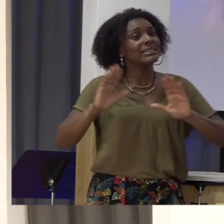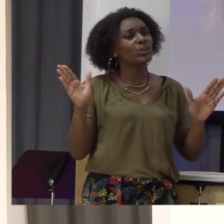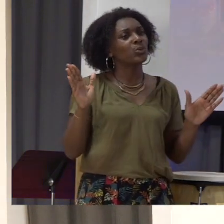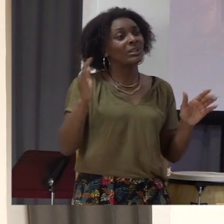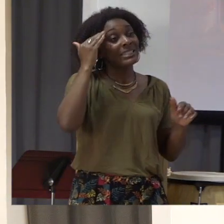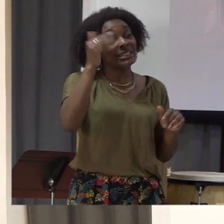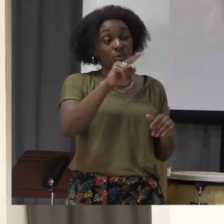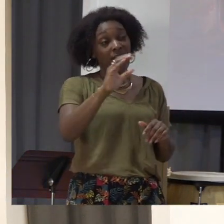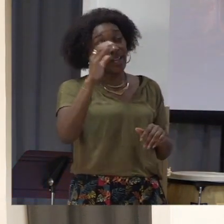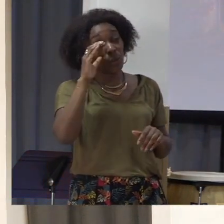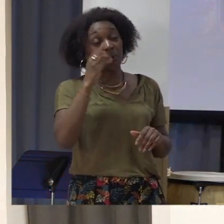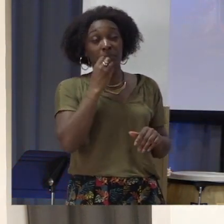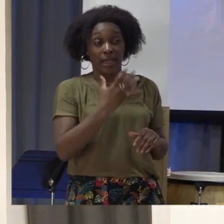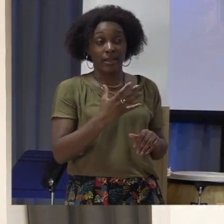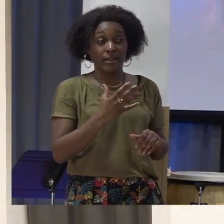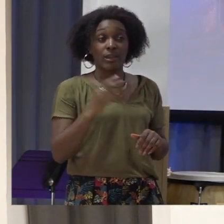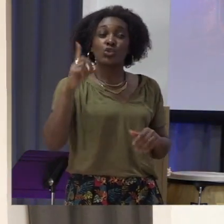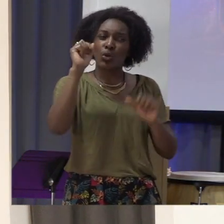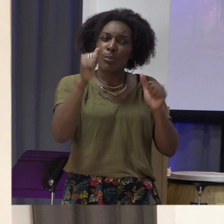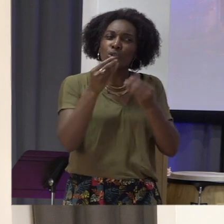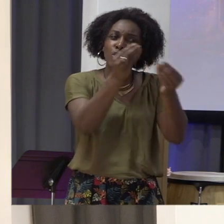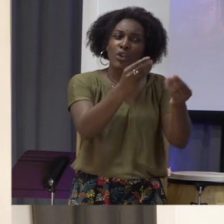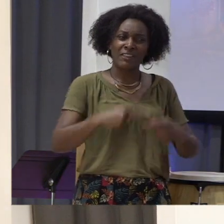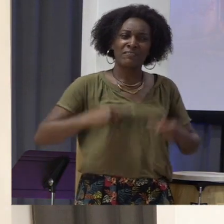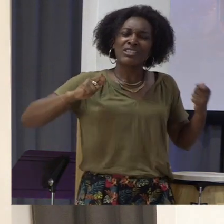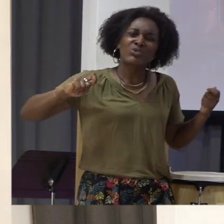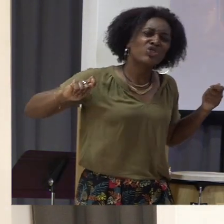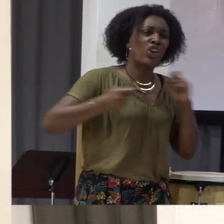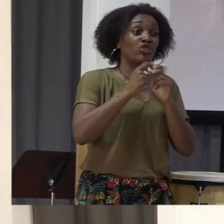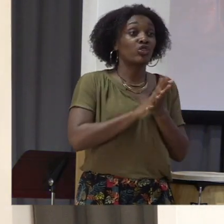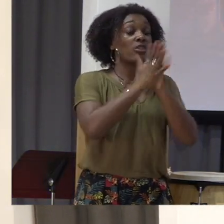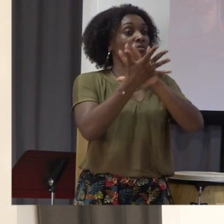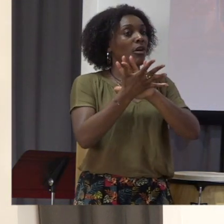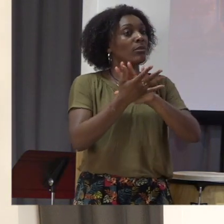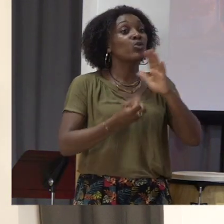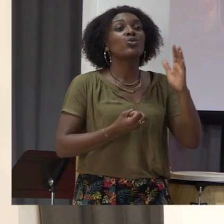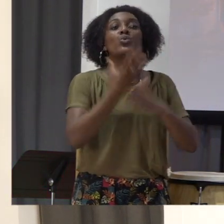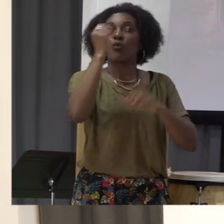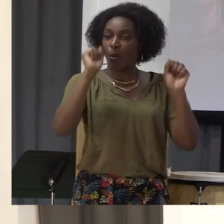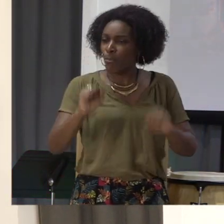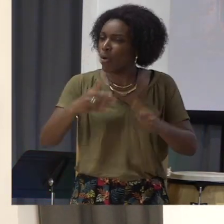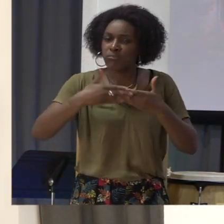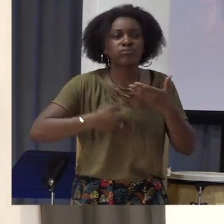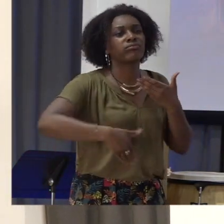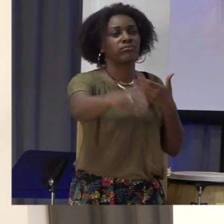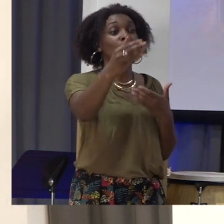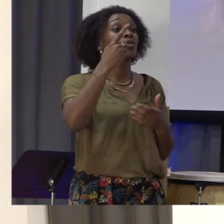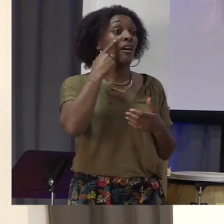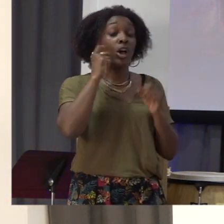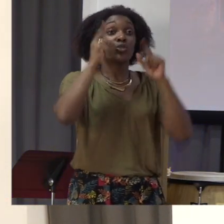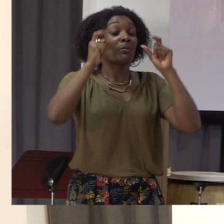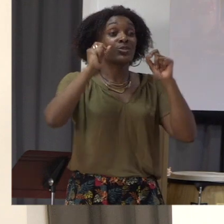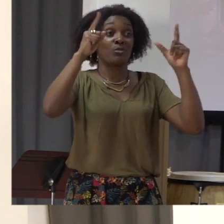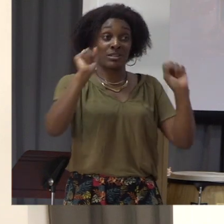suis bien cette parole, le Seigneur transformera ta vie et quelque chose de nouveau va commencer. Tu en seras toi-même étonné.